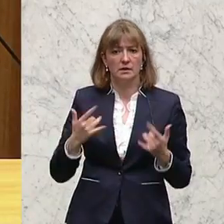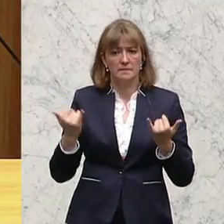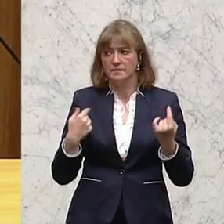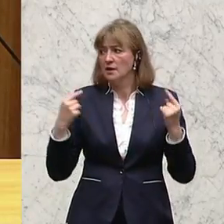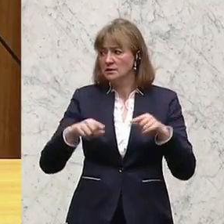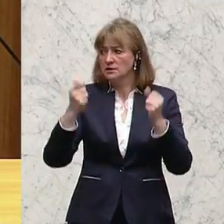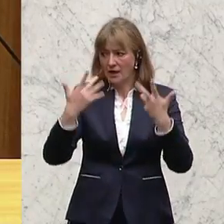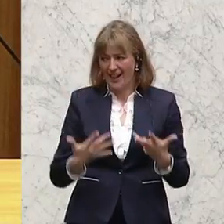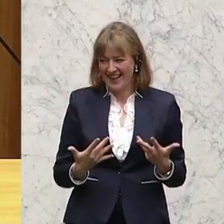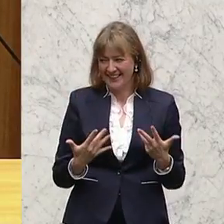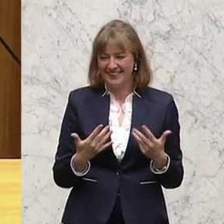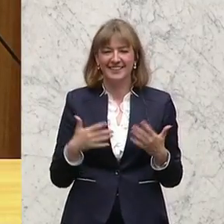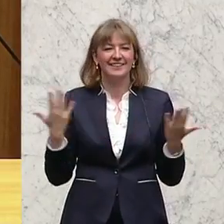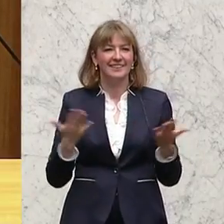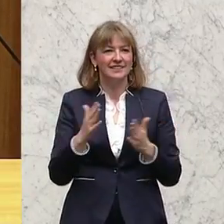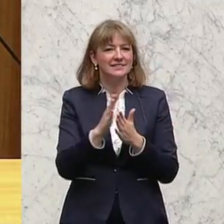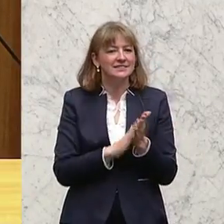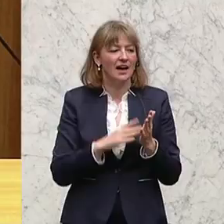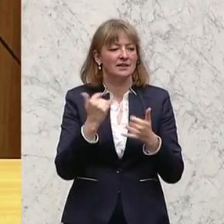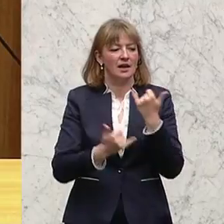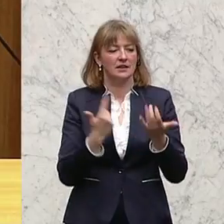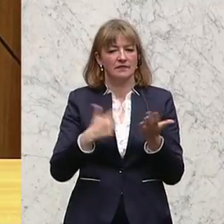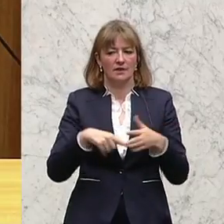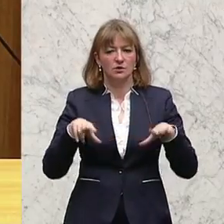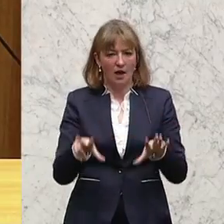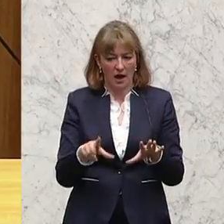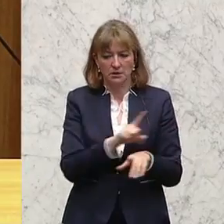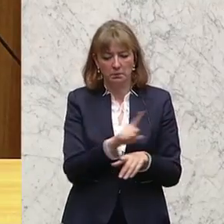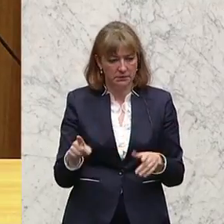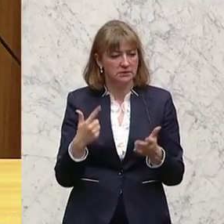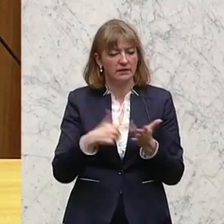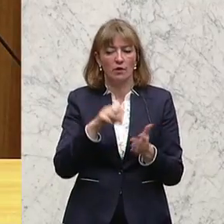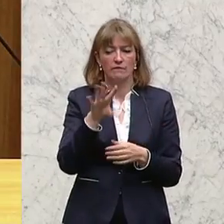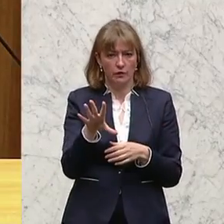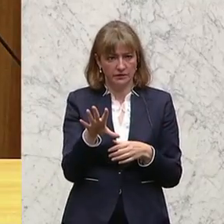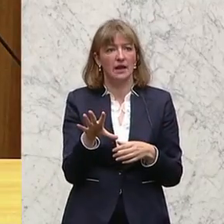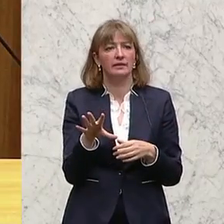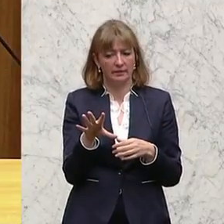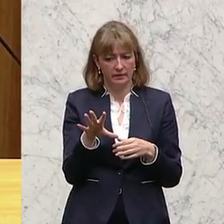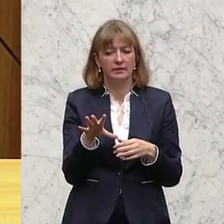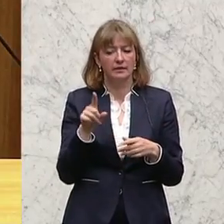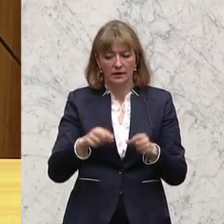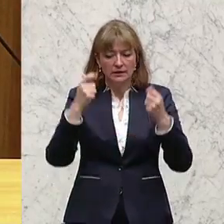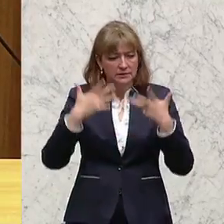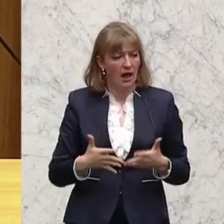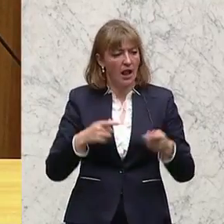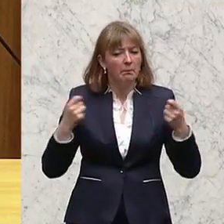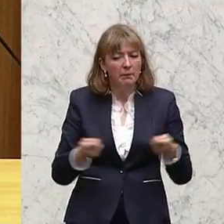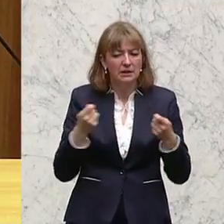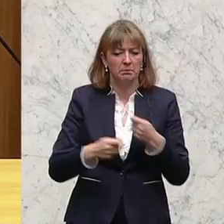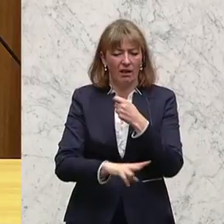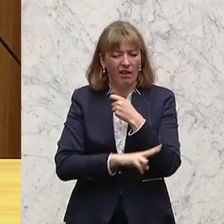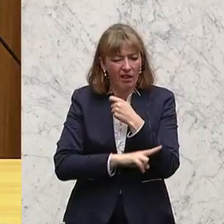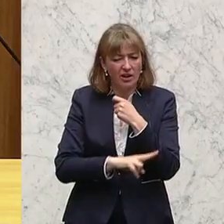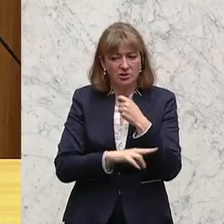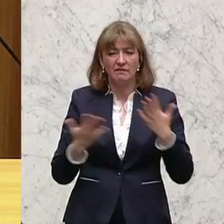auf ein paar Zahlen. Seit dem Jahr 2008 bis 2015 sind die Zahl der betrieblichen